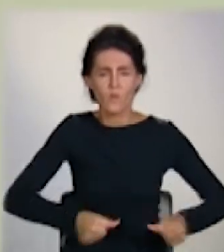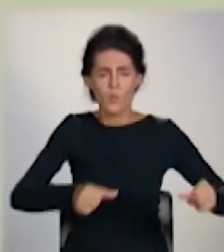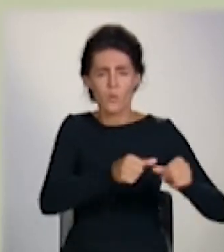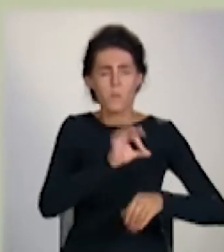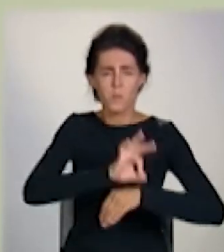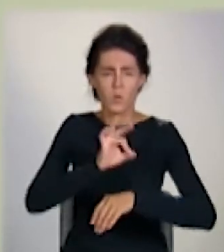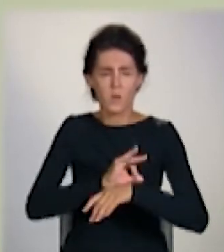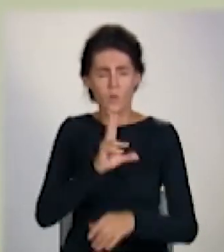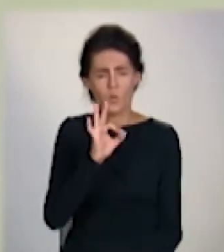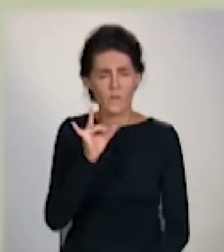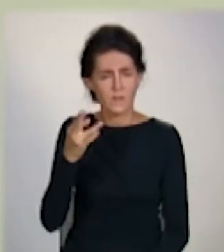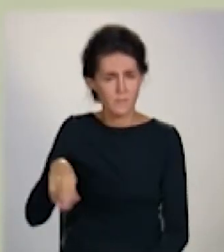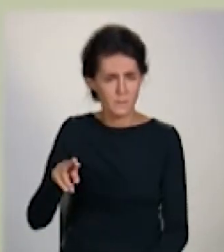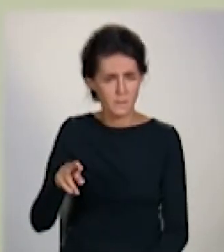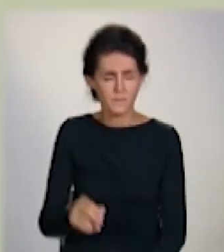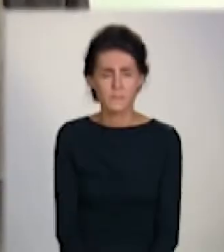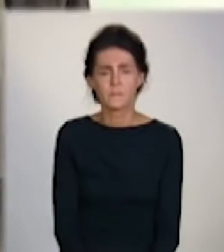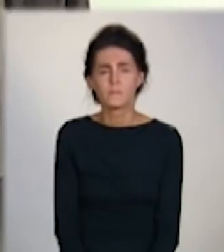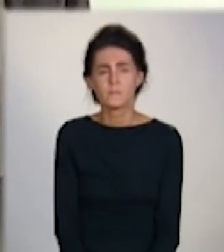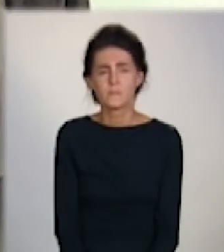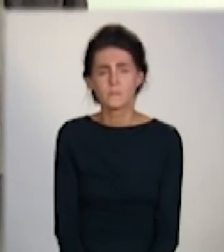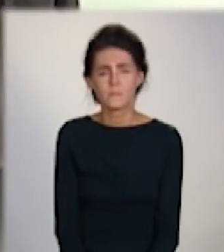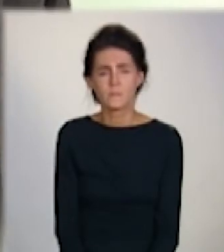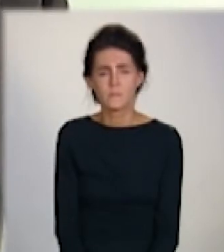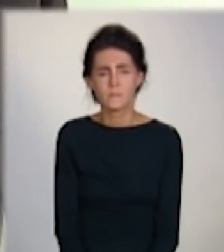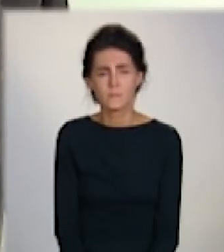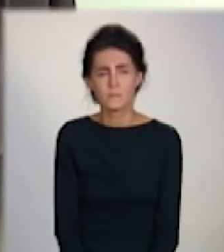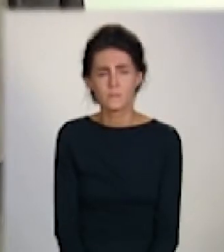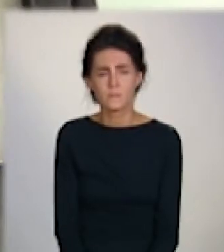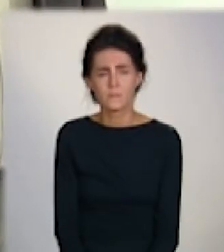для хворих на коронавірус. Олена Успенська, Володимир Краснов, телеканал «Донбас».